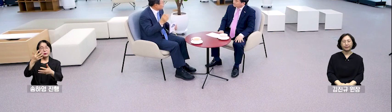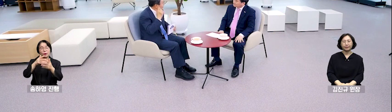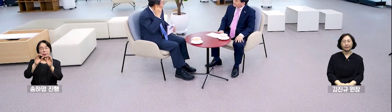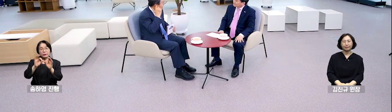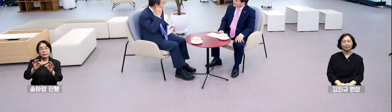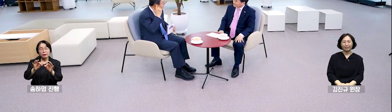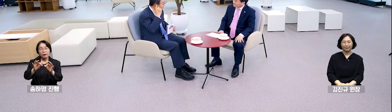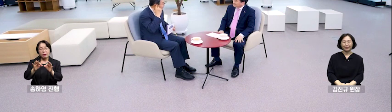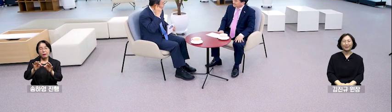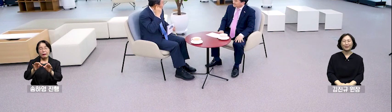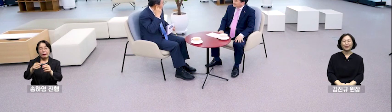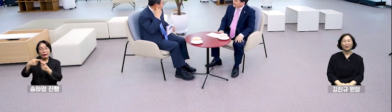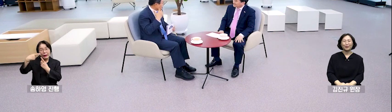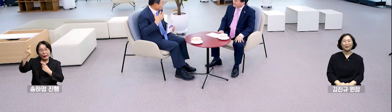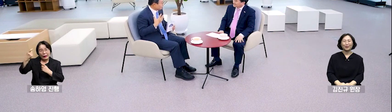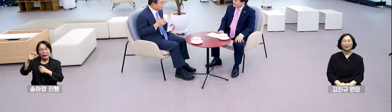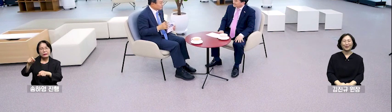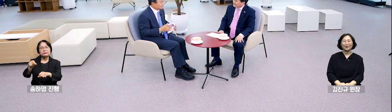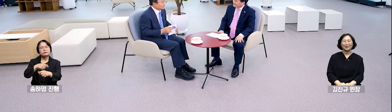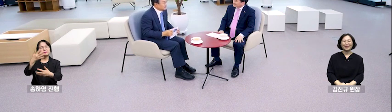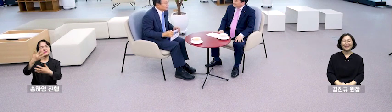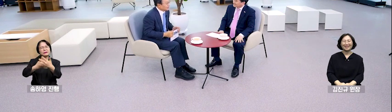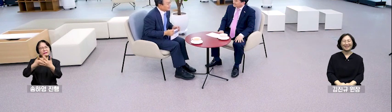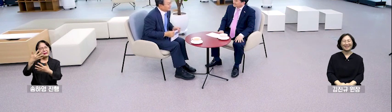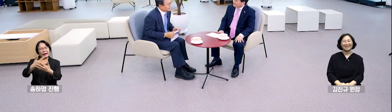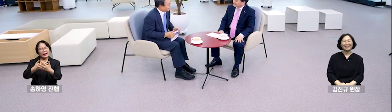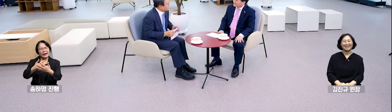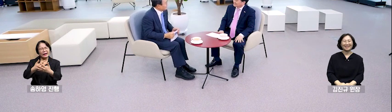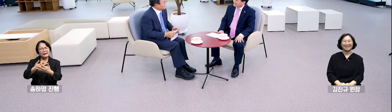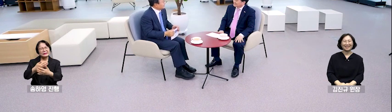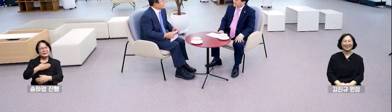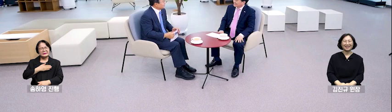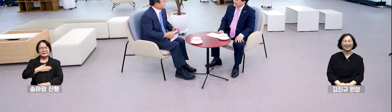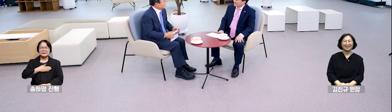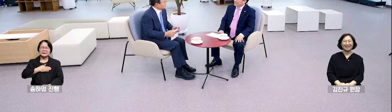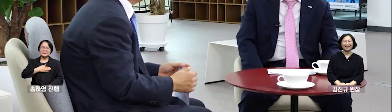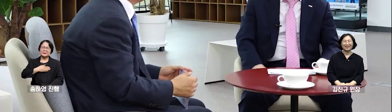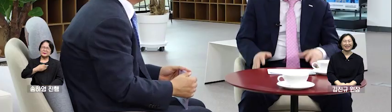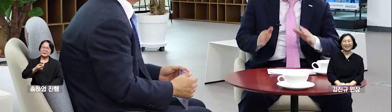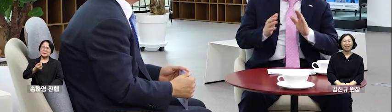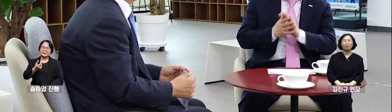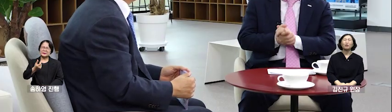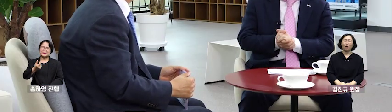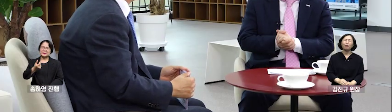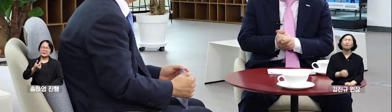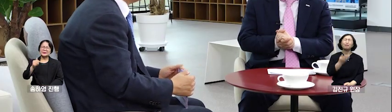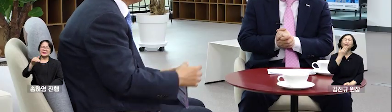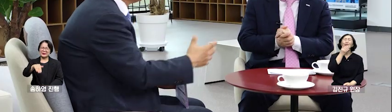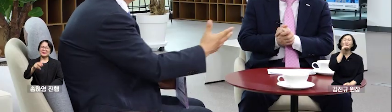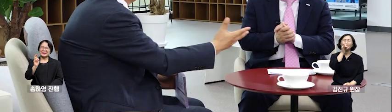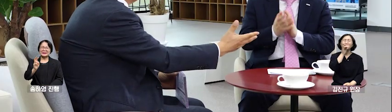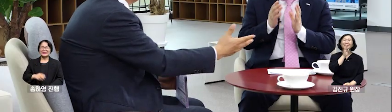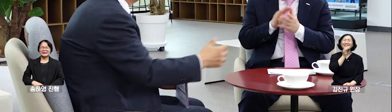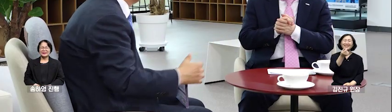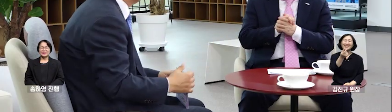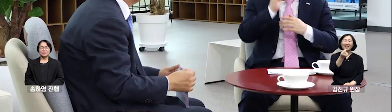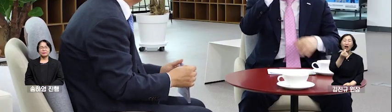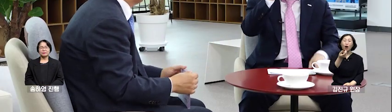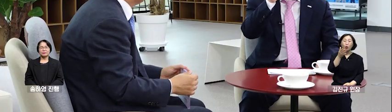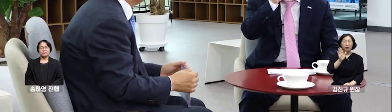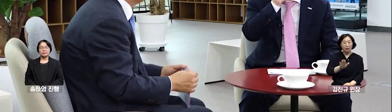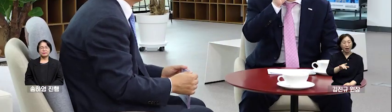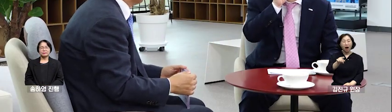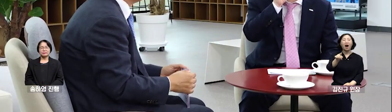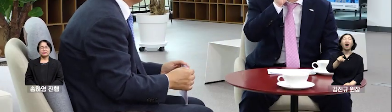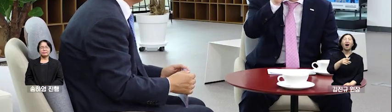그런 특수 영상이었다 뭐 이런 조금 기분이 에 낮아질 지도 그럴 수 있습니다 그렇다고 그러시는데 한표 들었고